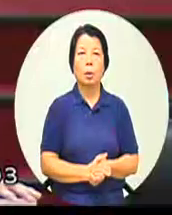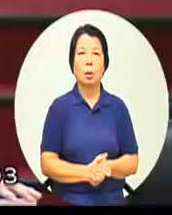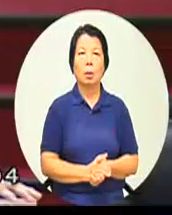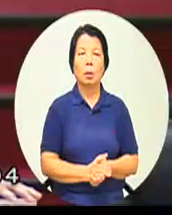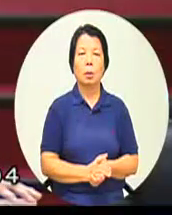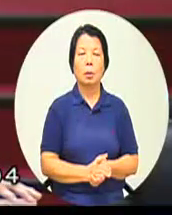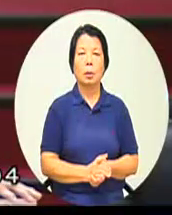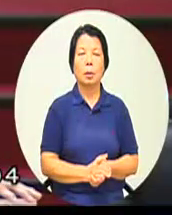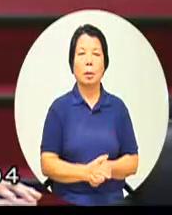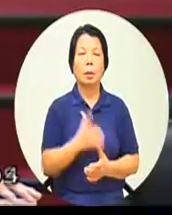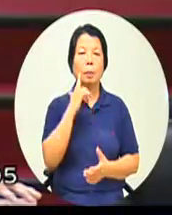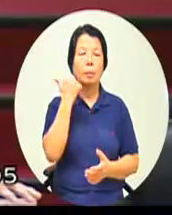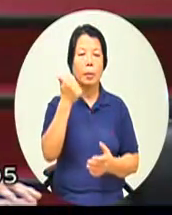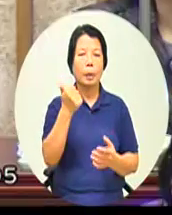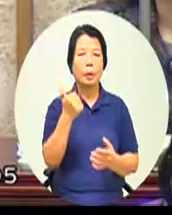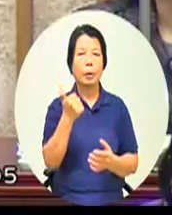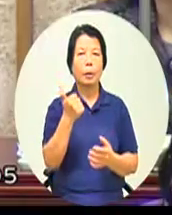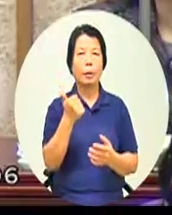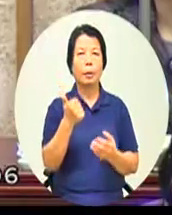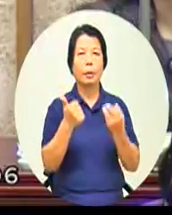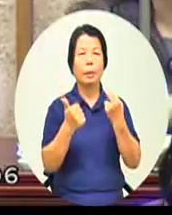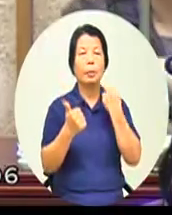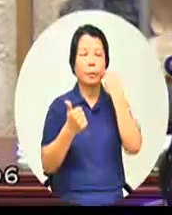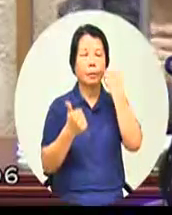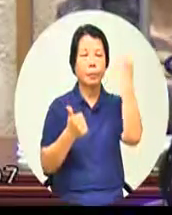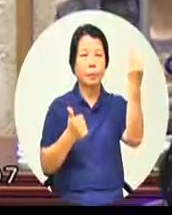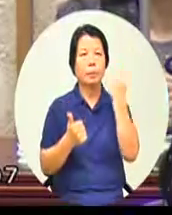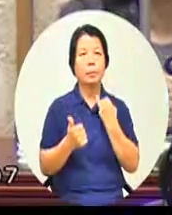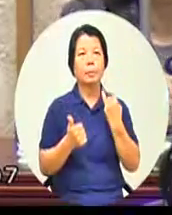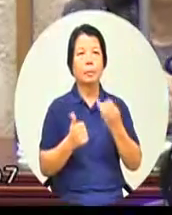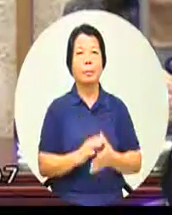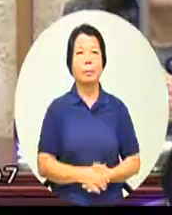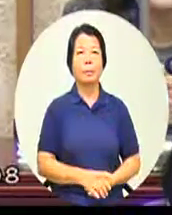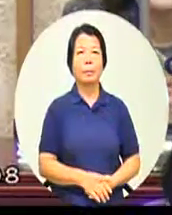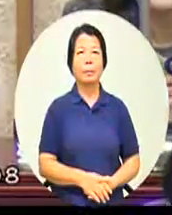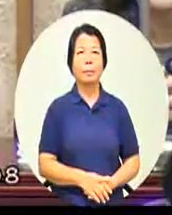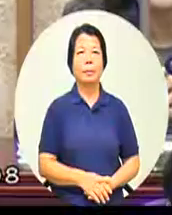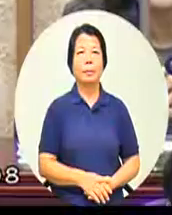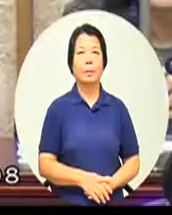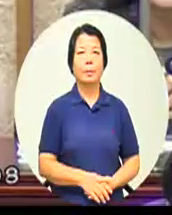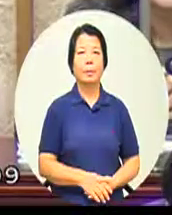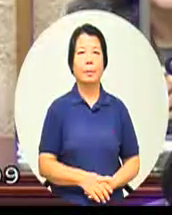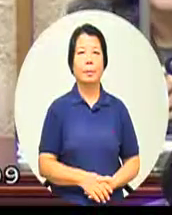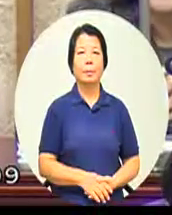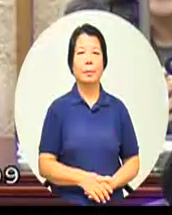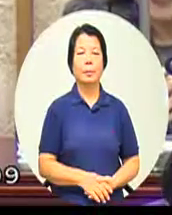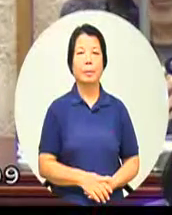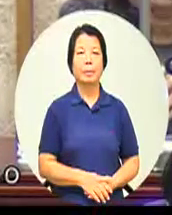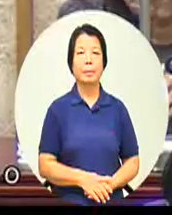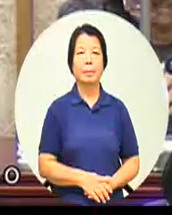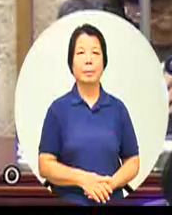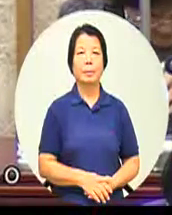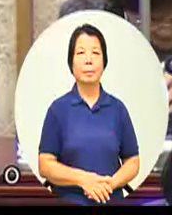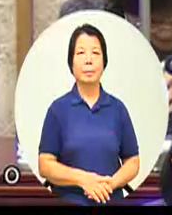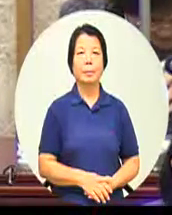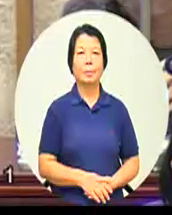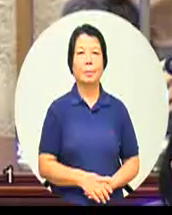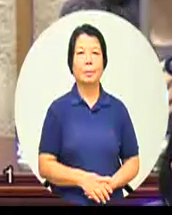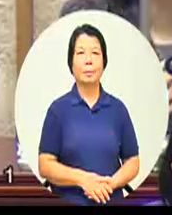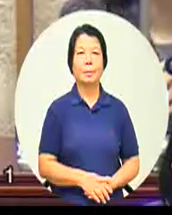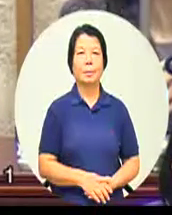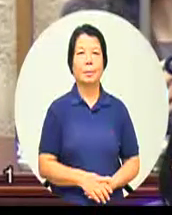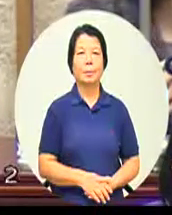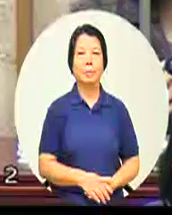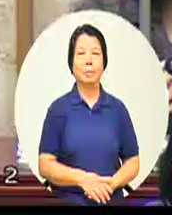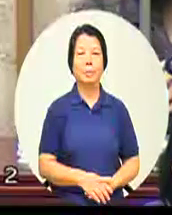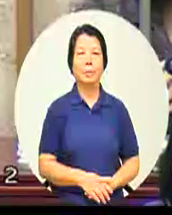啊？ 阿爸的姊妹啊？ 哦，对，阿哥啊嘞。 阿哥啊？ 我你唔知？